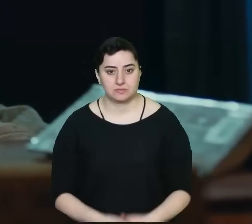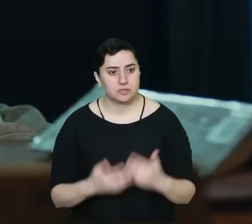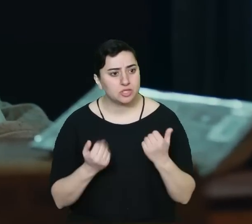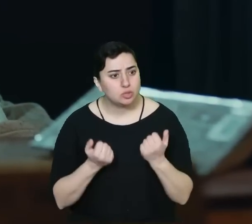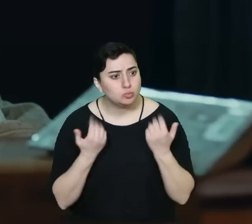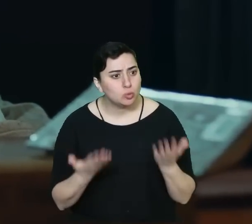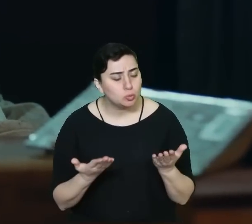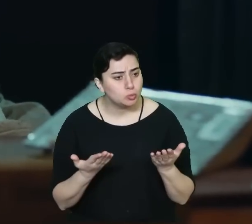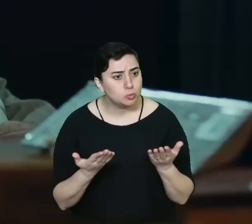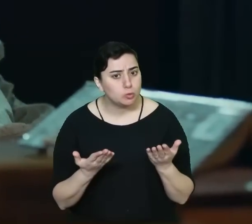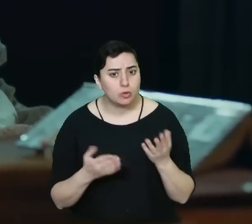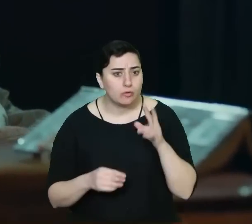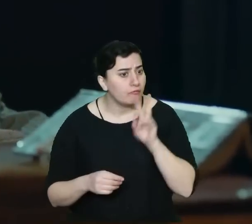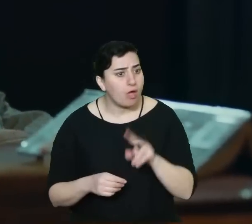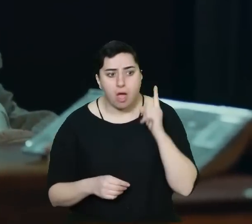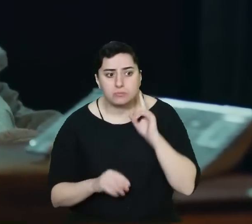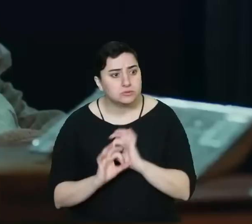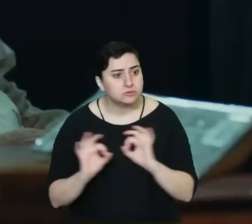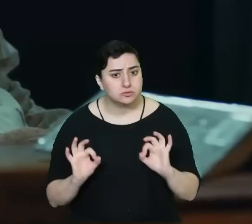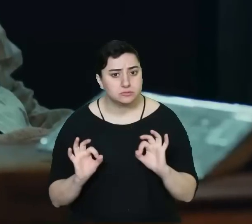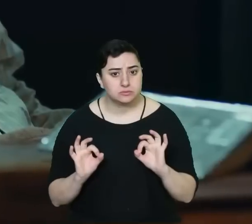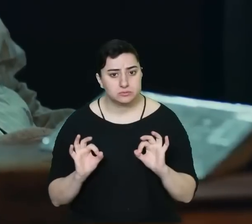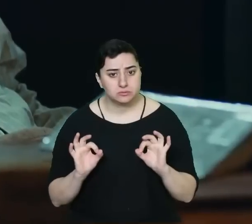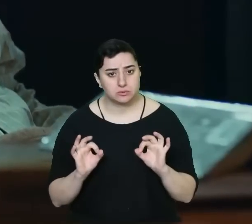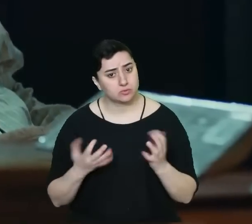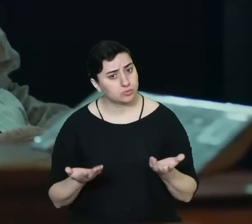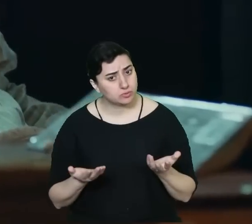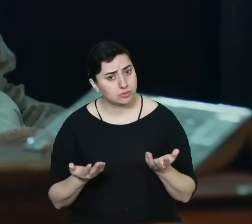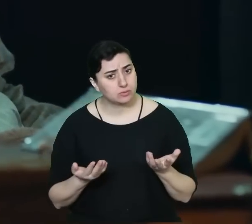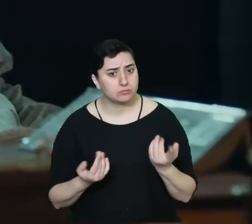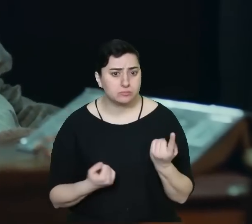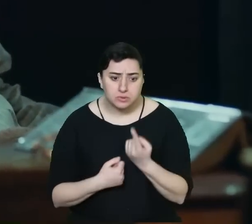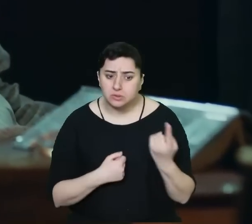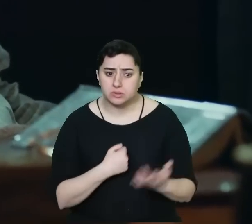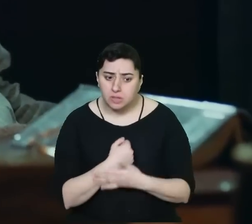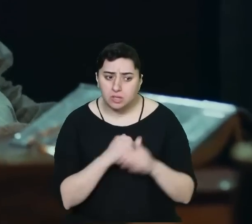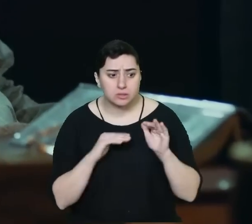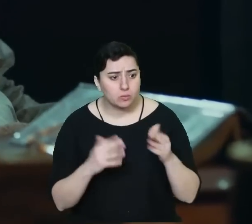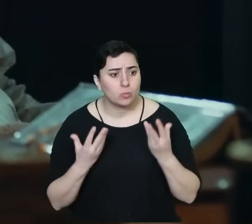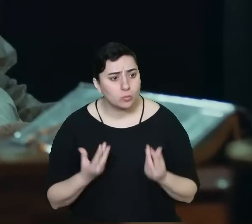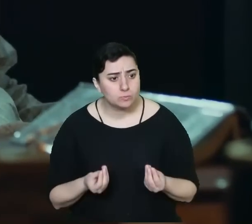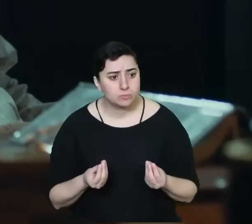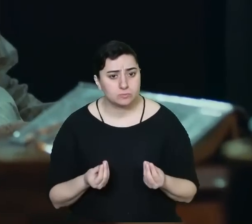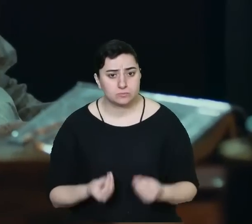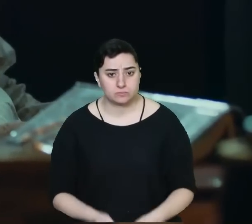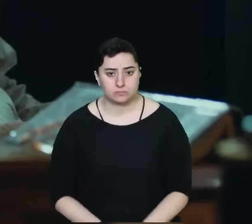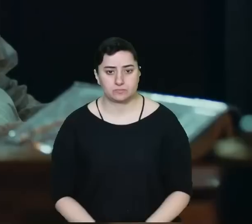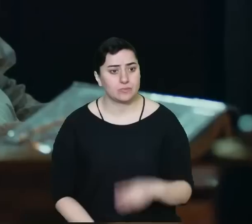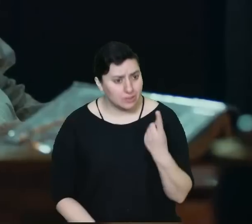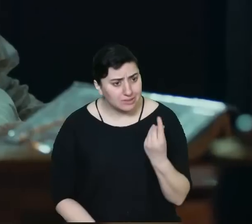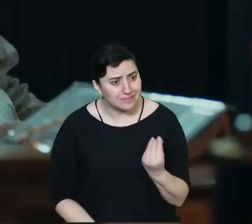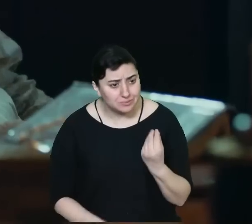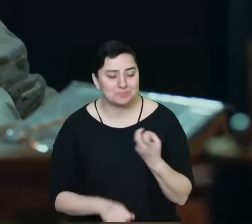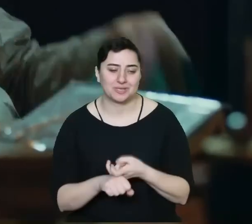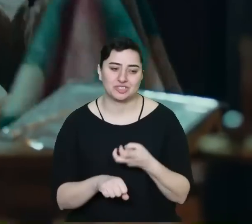Geçmiş olsun. Vallahi haberim yoktu. Yoksa elimden geldiği şekilde yardımcı olmaya çalış... İyisiniz